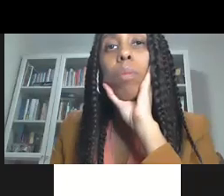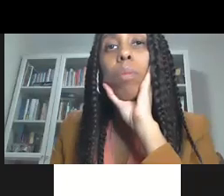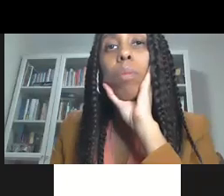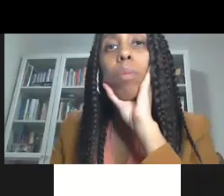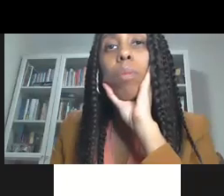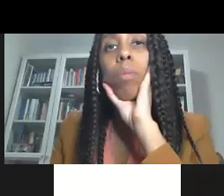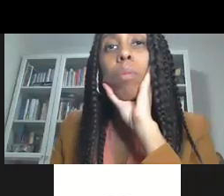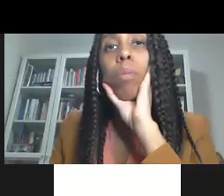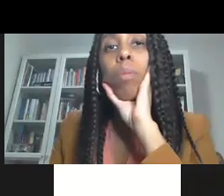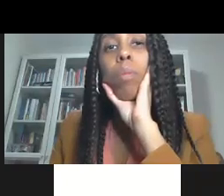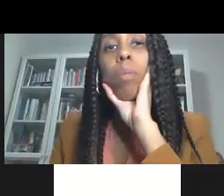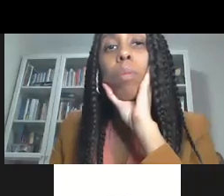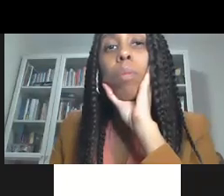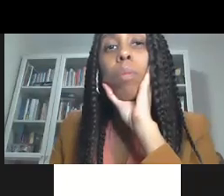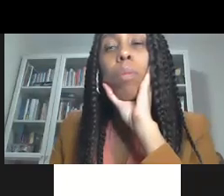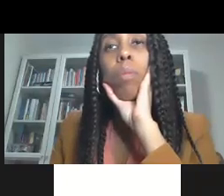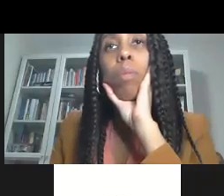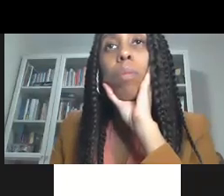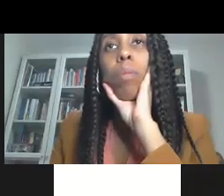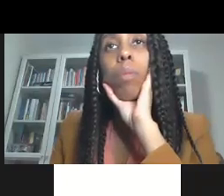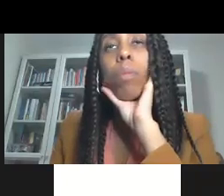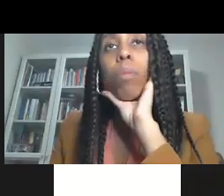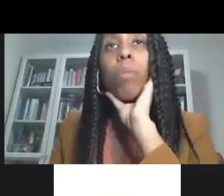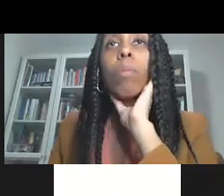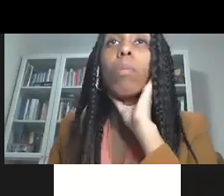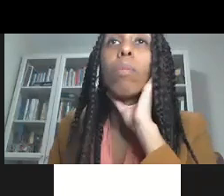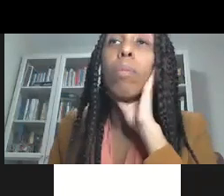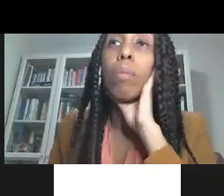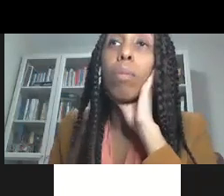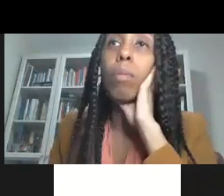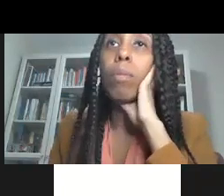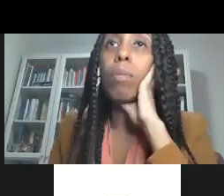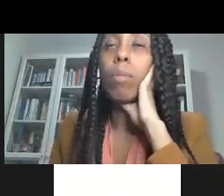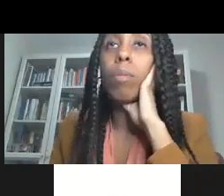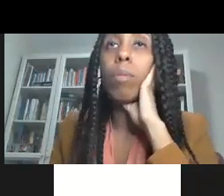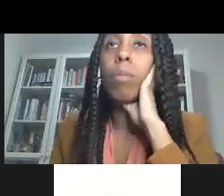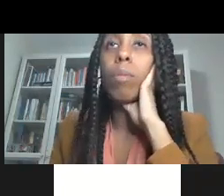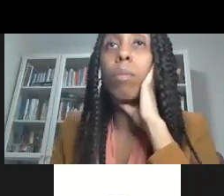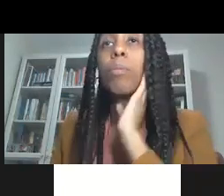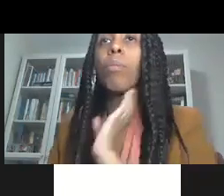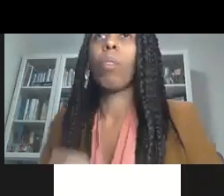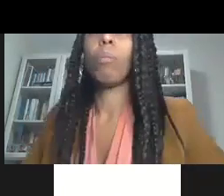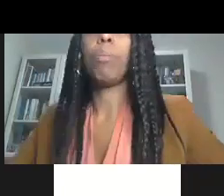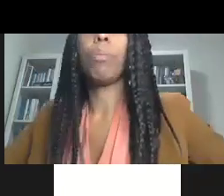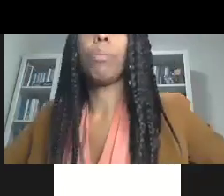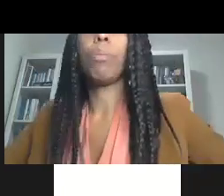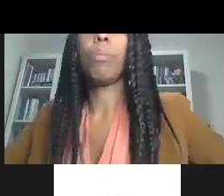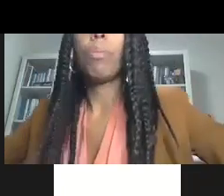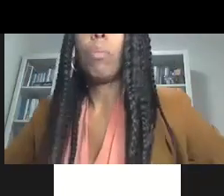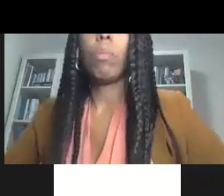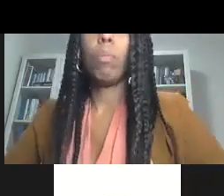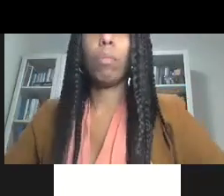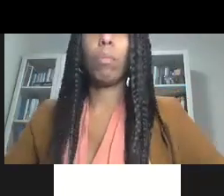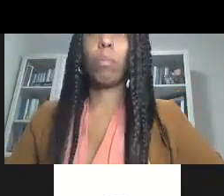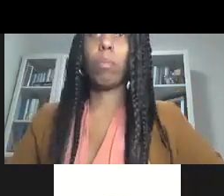因为对于一些能够进入考试学校的学生来说。 Because to some of the students who had the potential to be admitted to the exempt schools, 你们 BPS